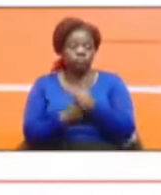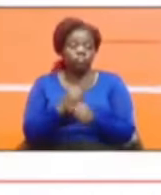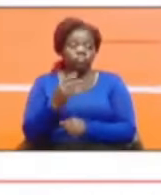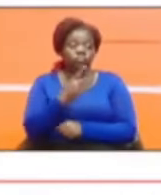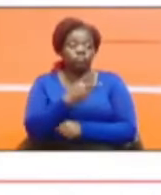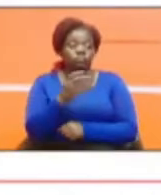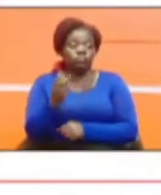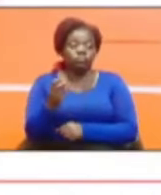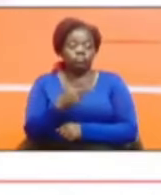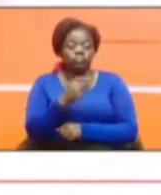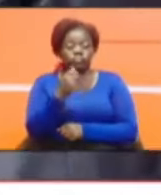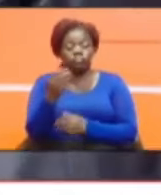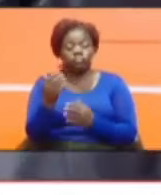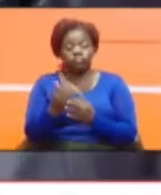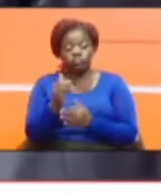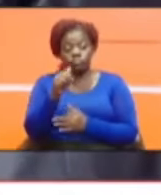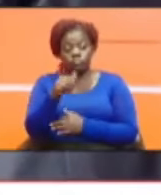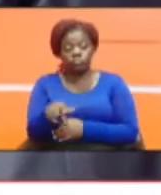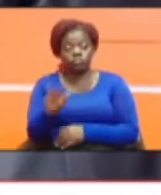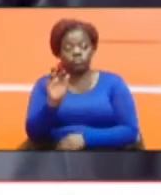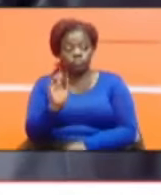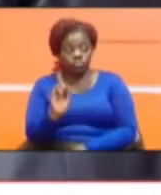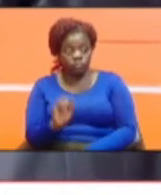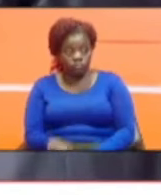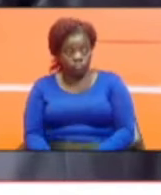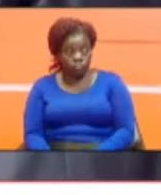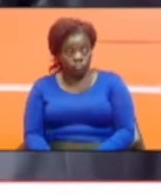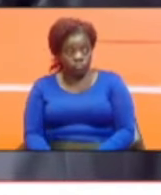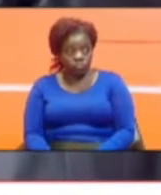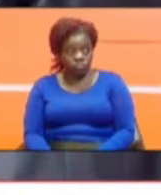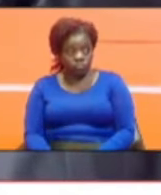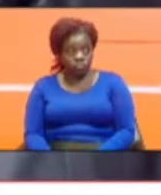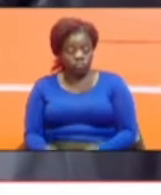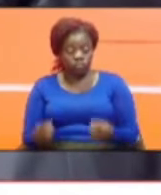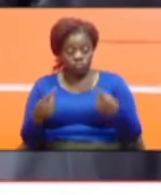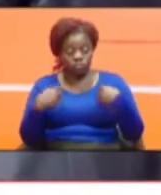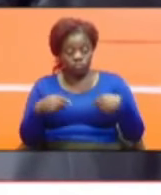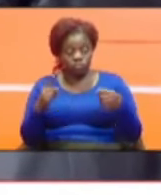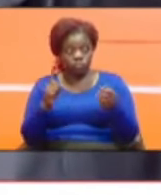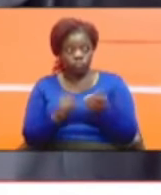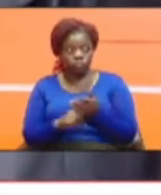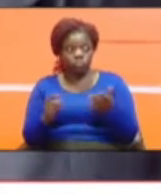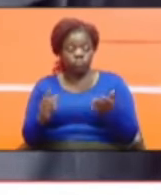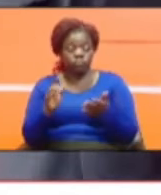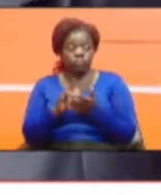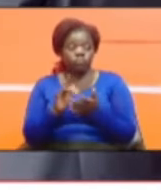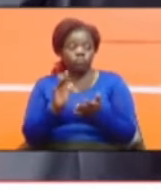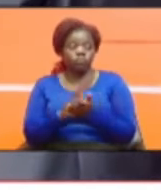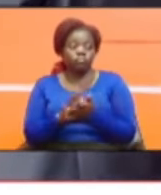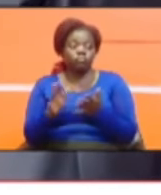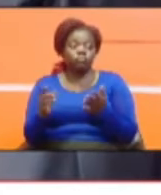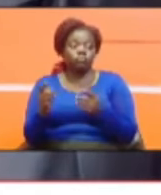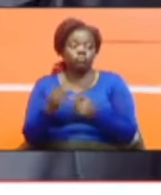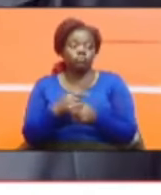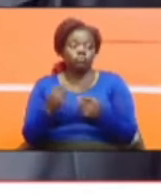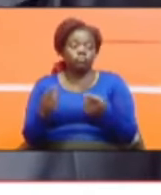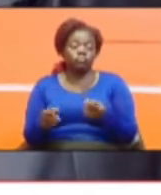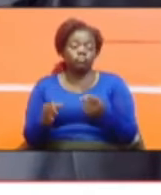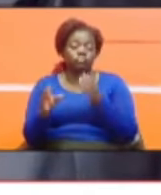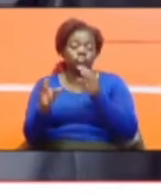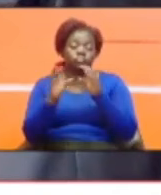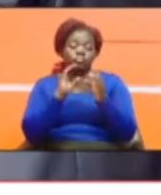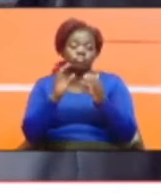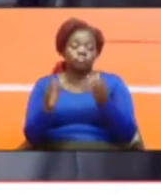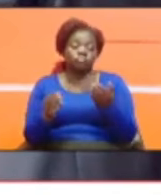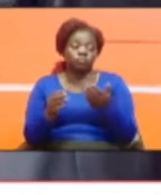wa Sserugo Peter n'abalala 8. We obtain call data records from telecom companies. We use